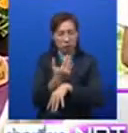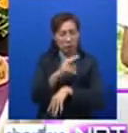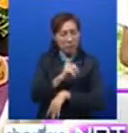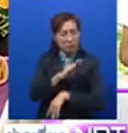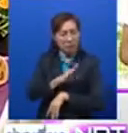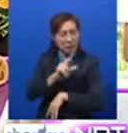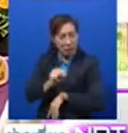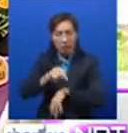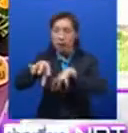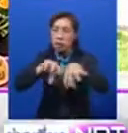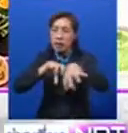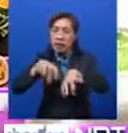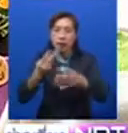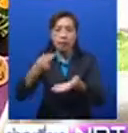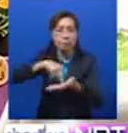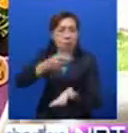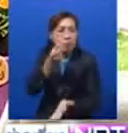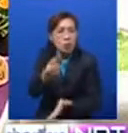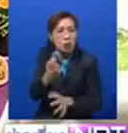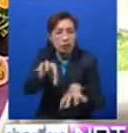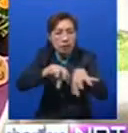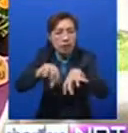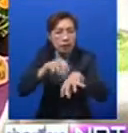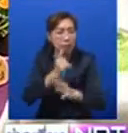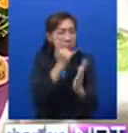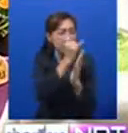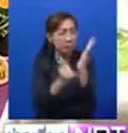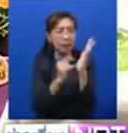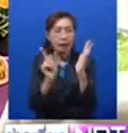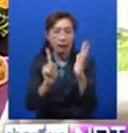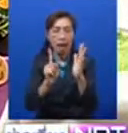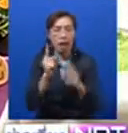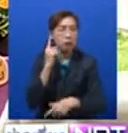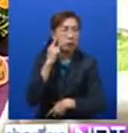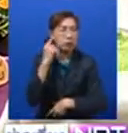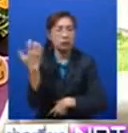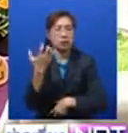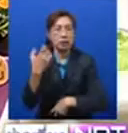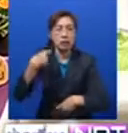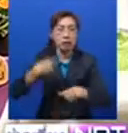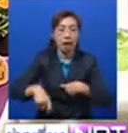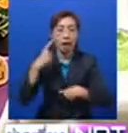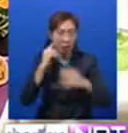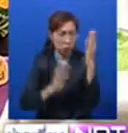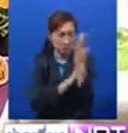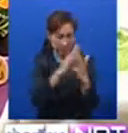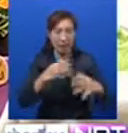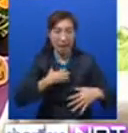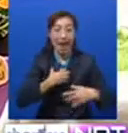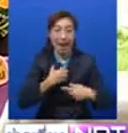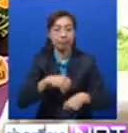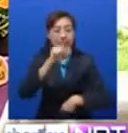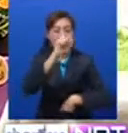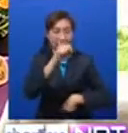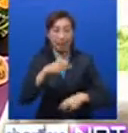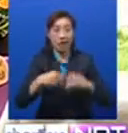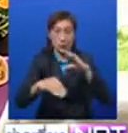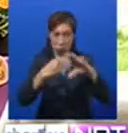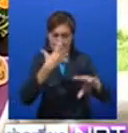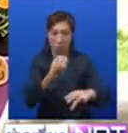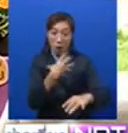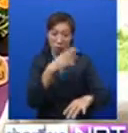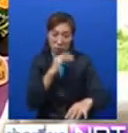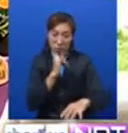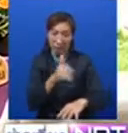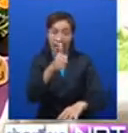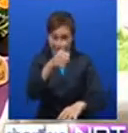างทีเนี่ยเราคิดกันไม่กี่คนเนี่ยคิดไม่ออกหรอกแต่เราก็อยากไปทุกพื้นที่เน า ะ ใช่ค่ะทั่วประเทศนะคะส่งเข้ามาเลยนะคะถ้าไปได้เราไปแน่น